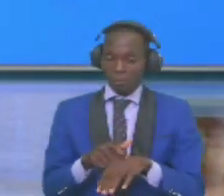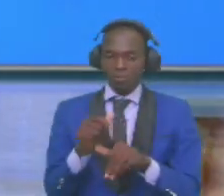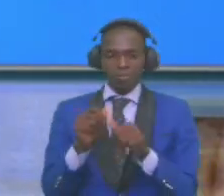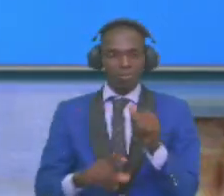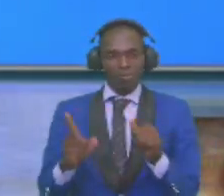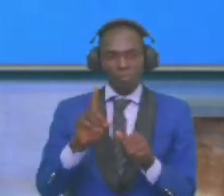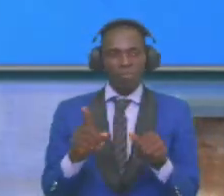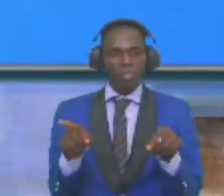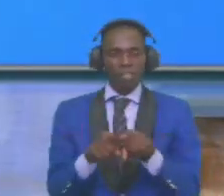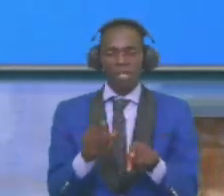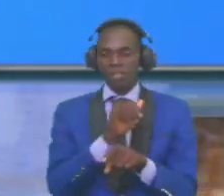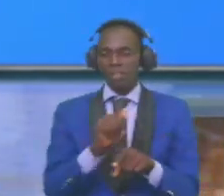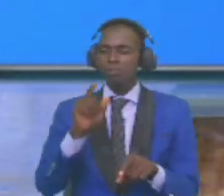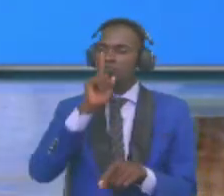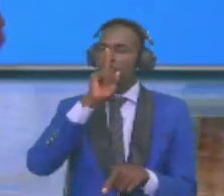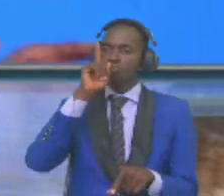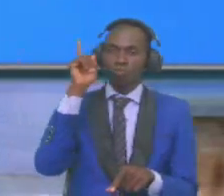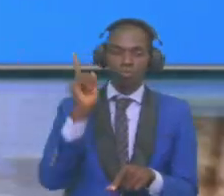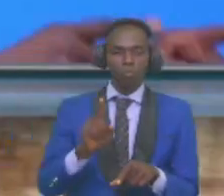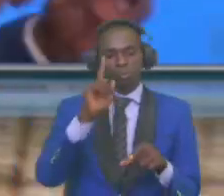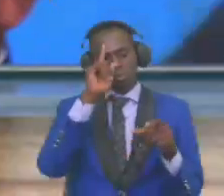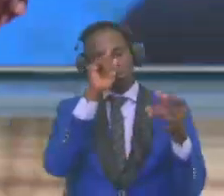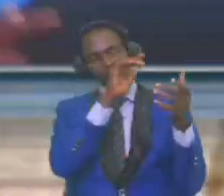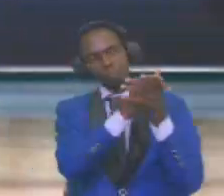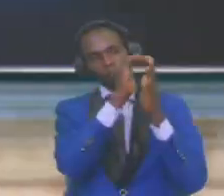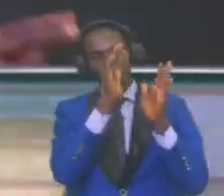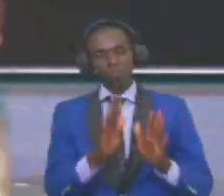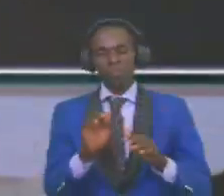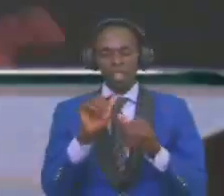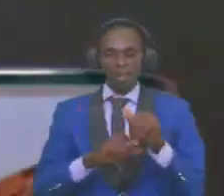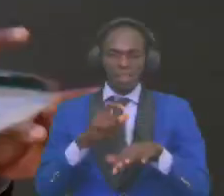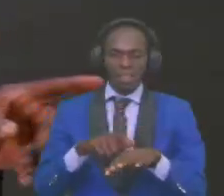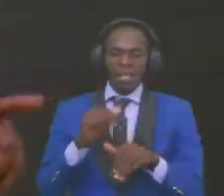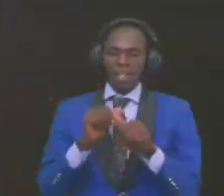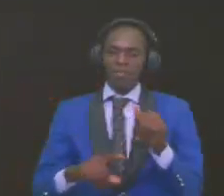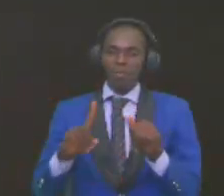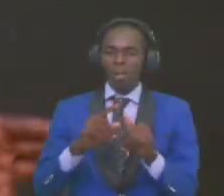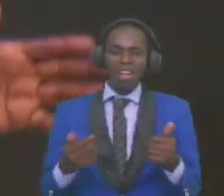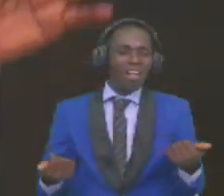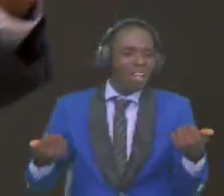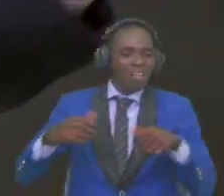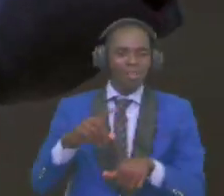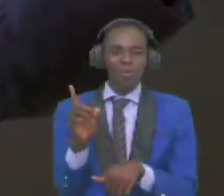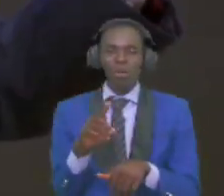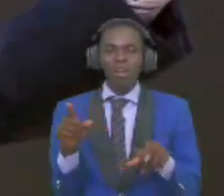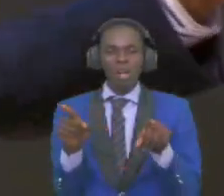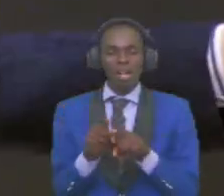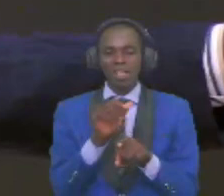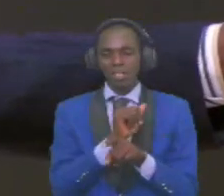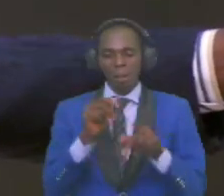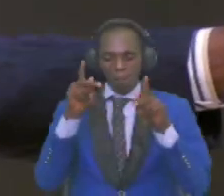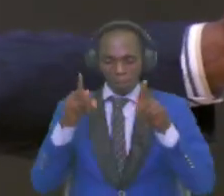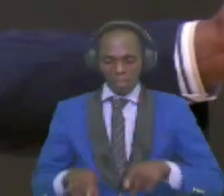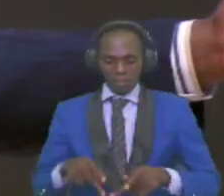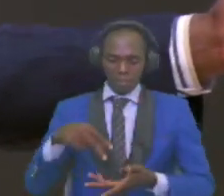et partout comme un véritable chrétien à tout moment et partout et quel que soit le lieu en